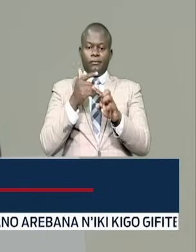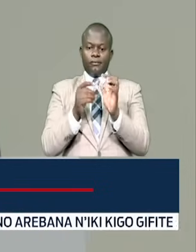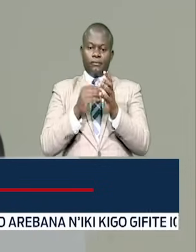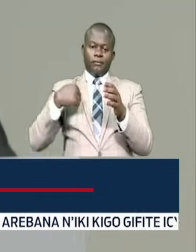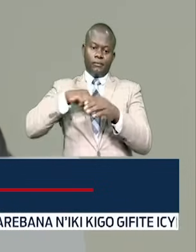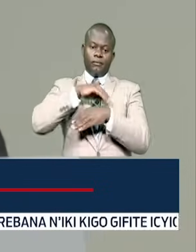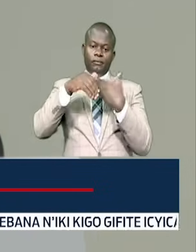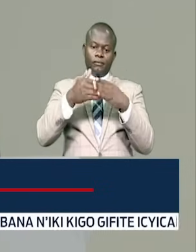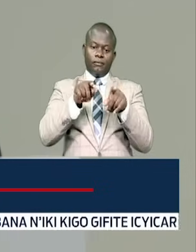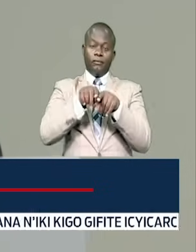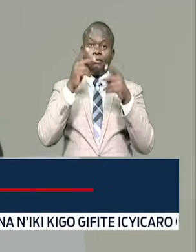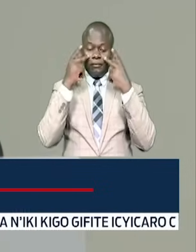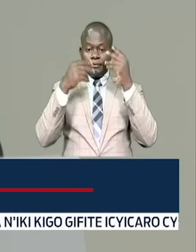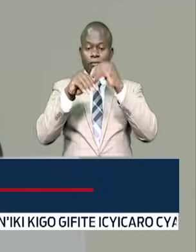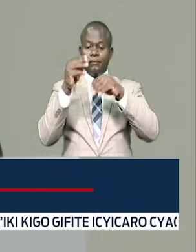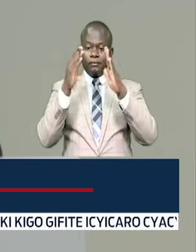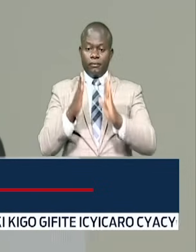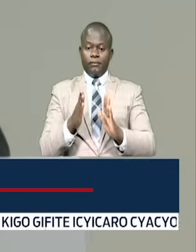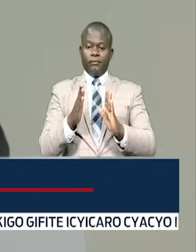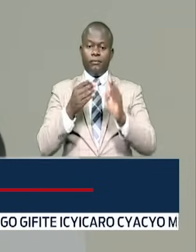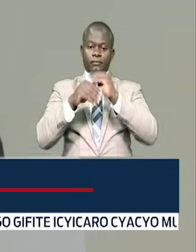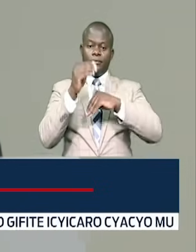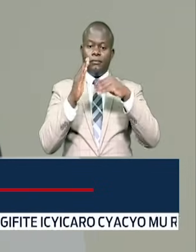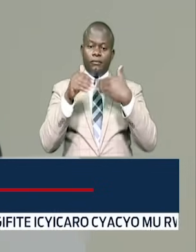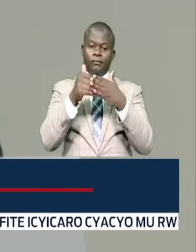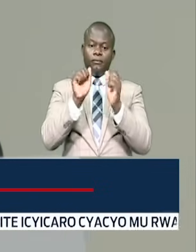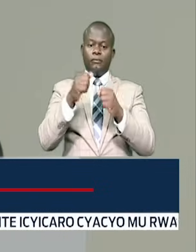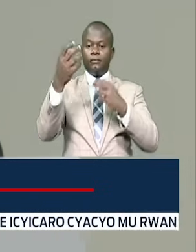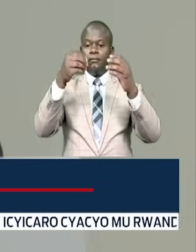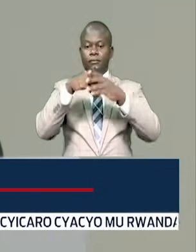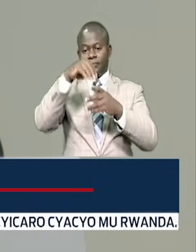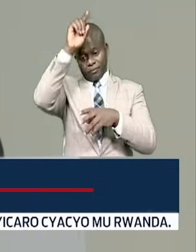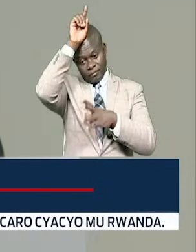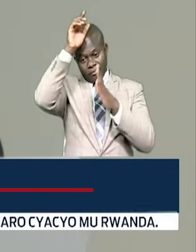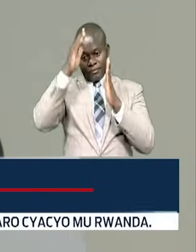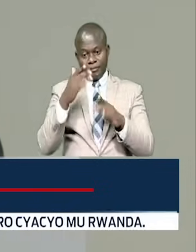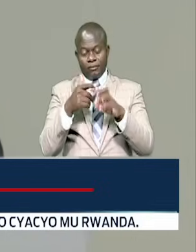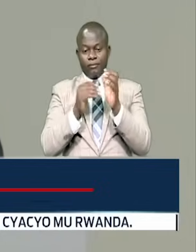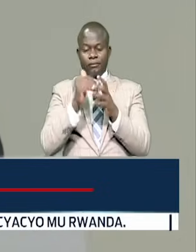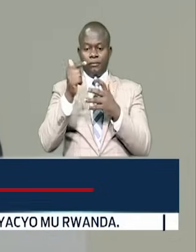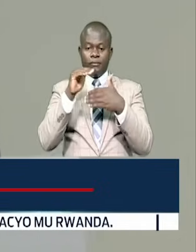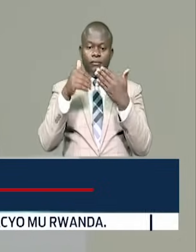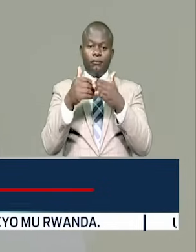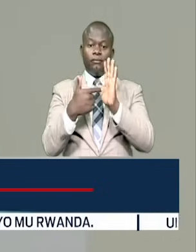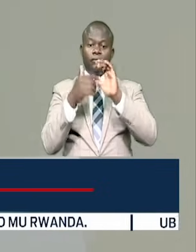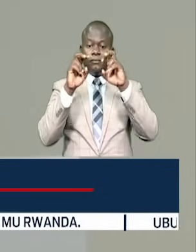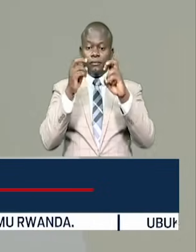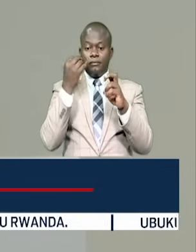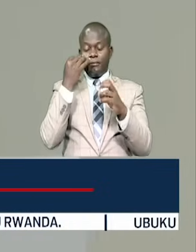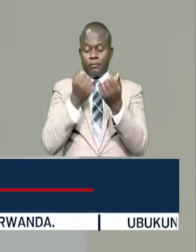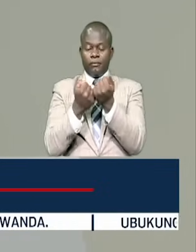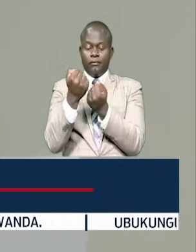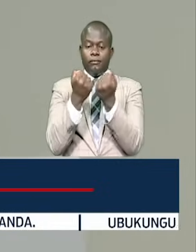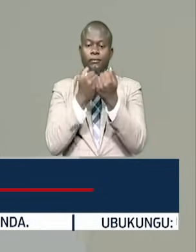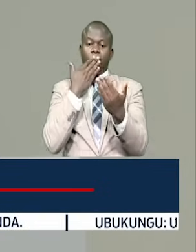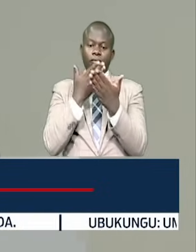tukaba twabona n'ibicuruzwa ibicuruzwa dushobora kujyana mu Budage. Ibyo byose biragaragaza ko nubwo umubano n'ubutwererane